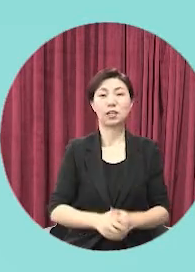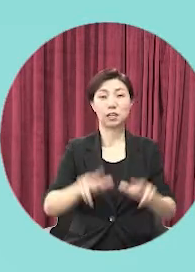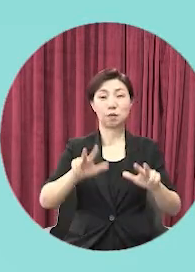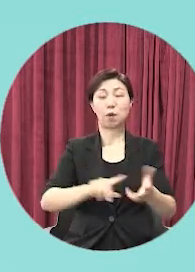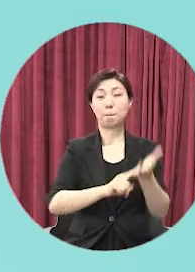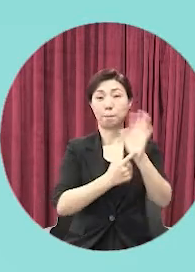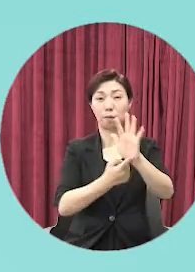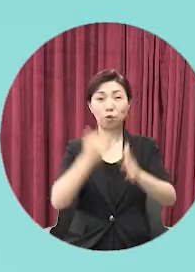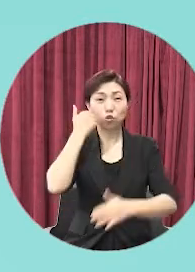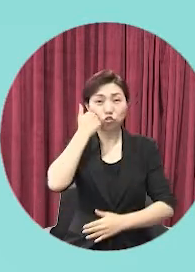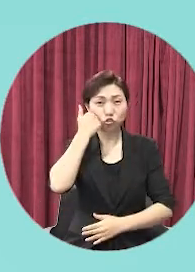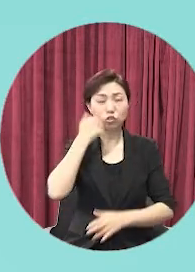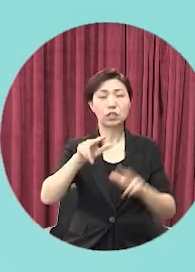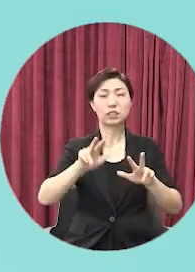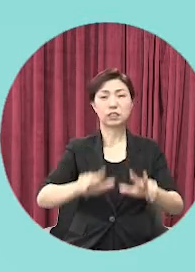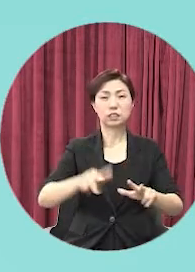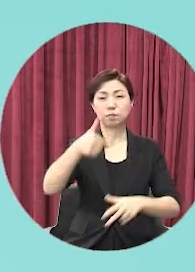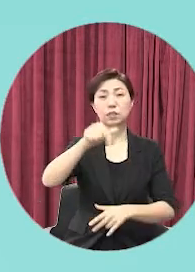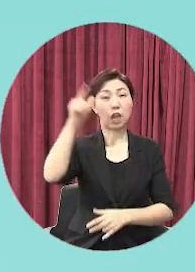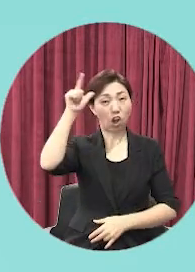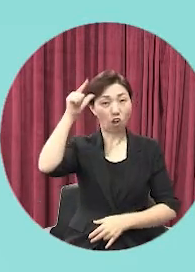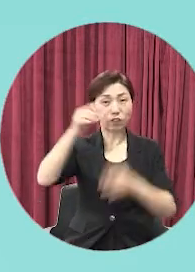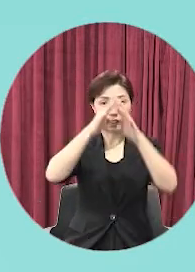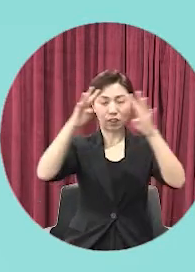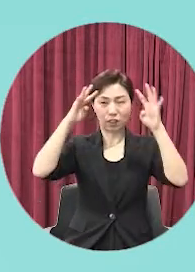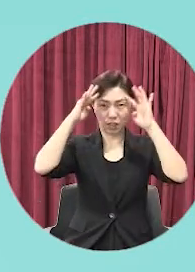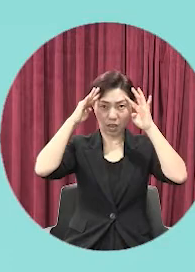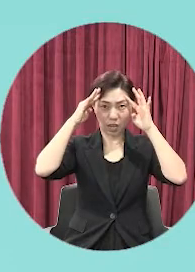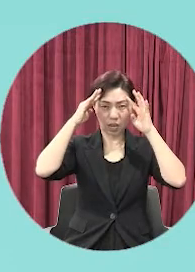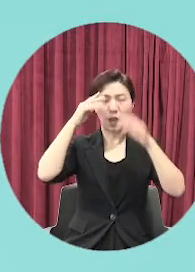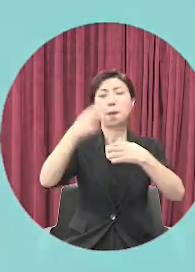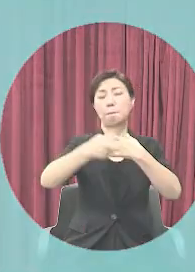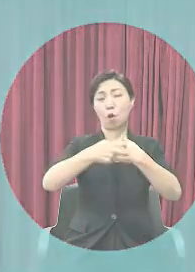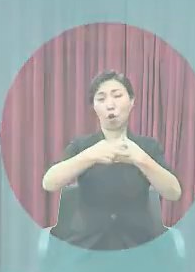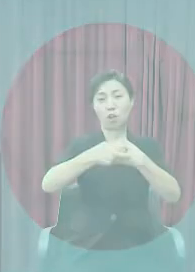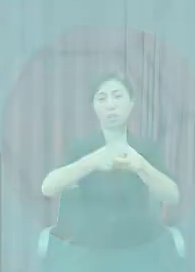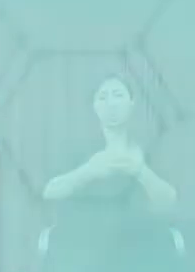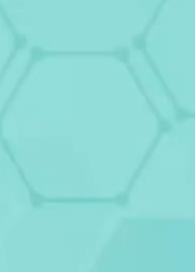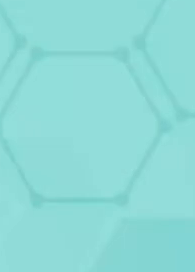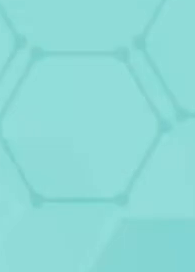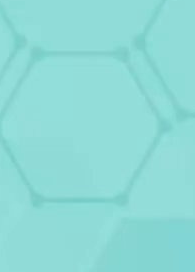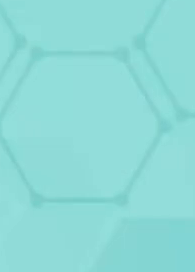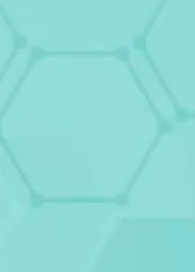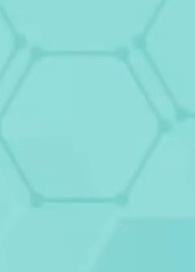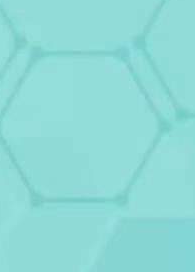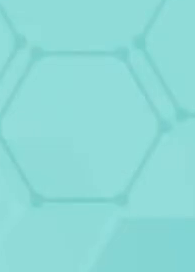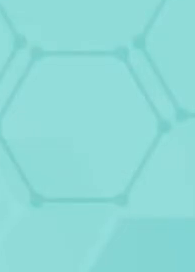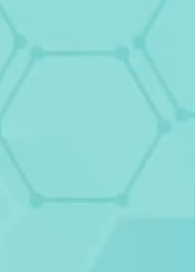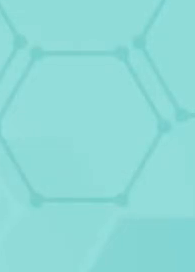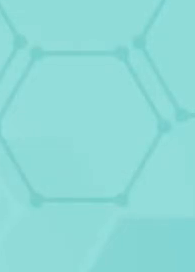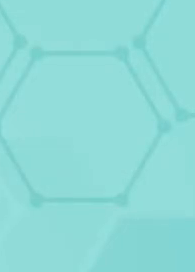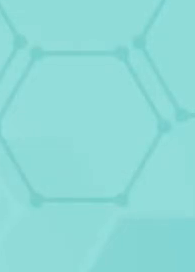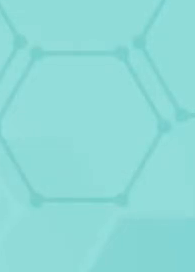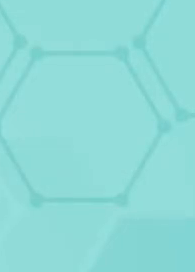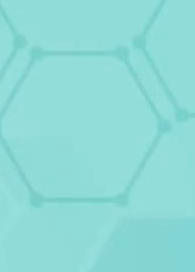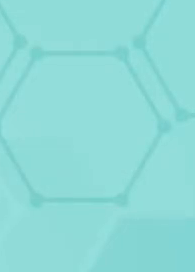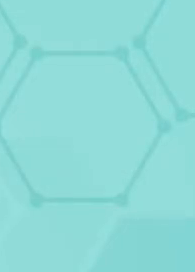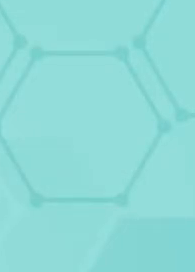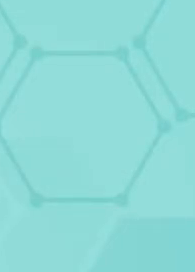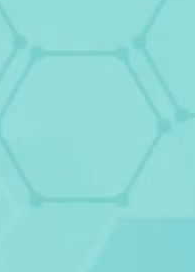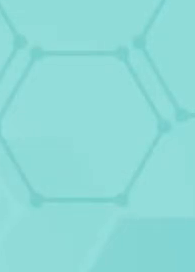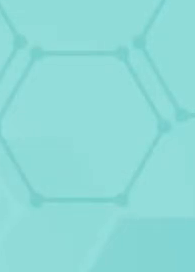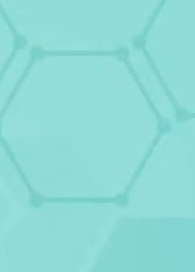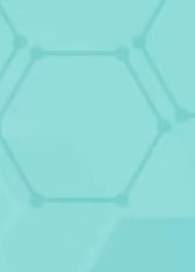발표는 현재 건국대학교 병원 재활학과 과장님으로 계시는 이종민 교수님께서 해주시겠습니다. 네, 발표 부탁드립니다. 발표는 현장에서